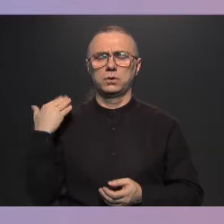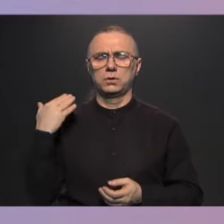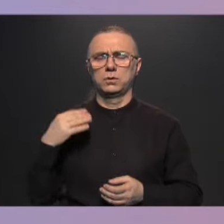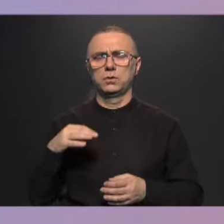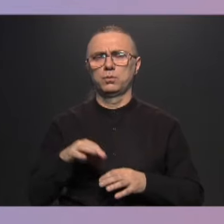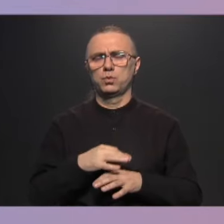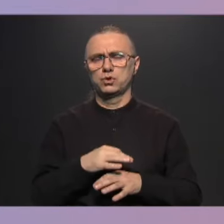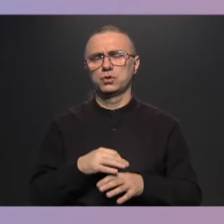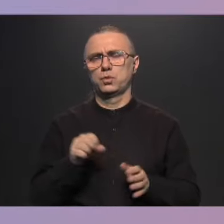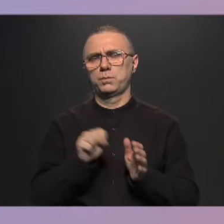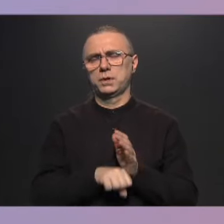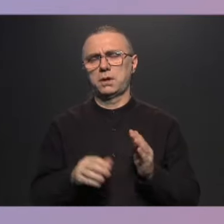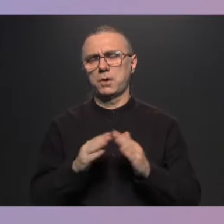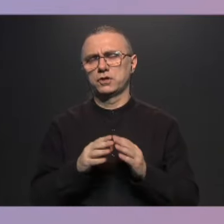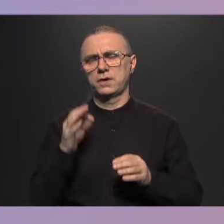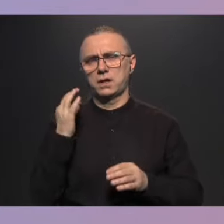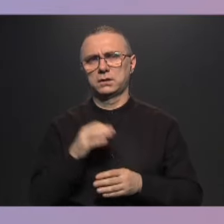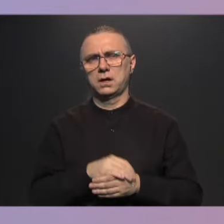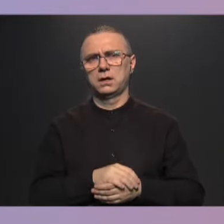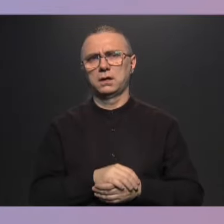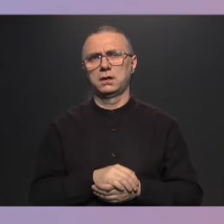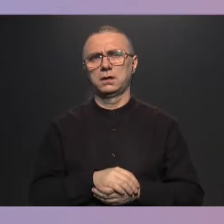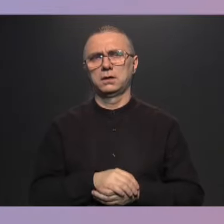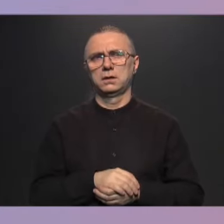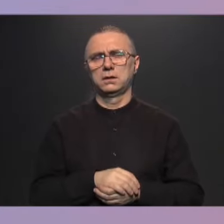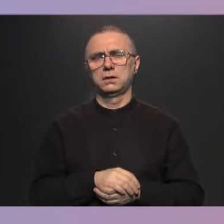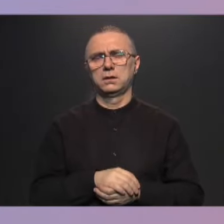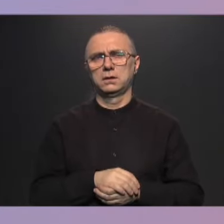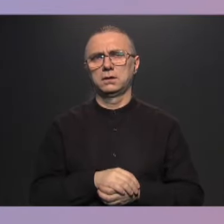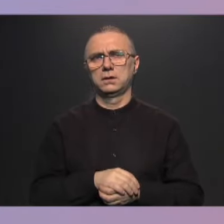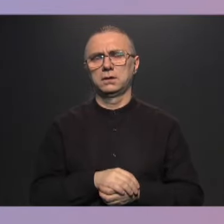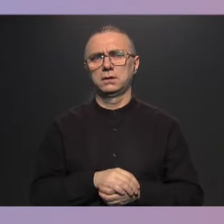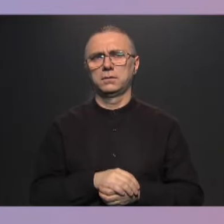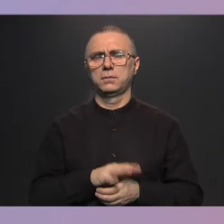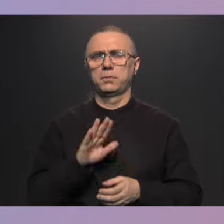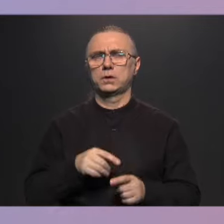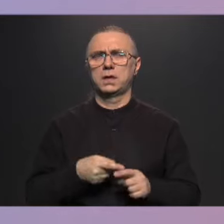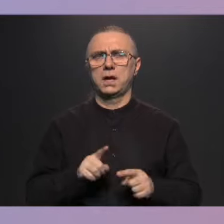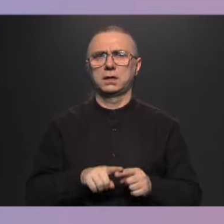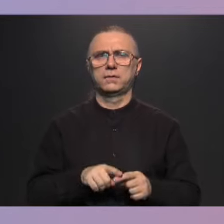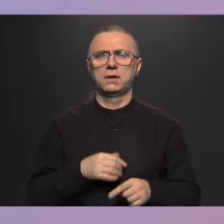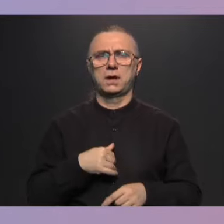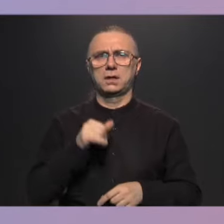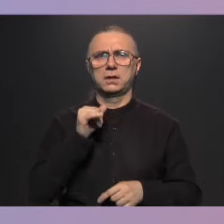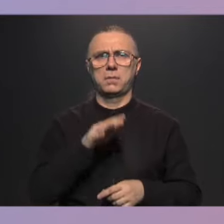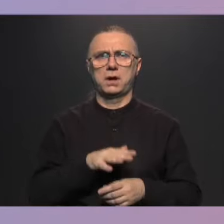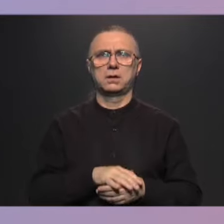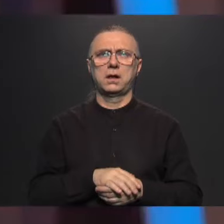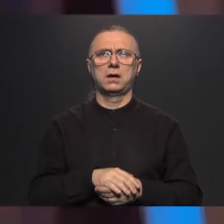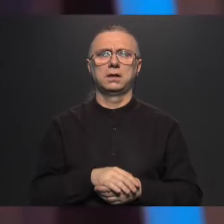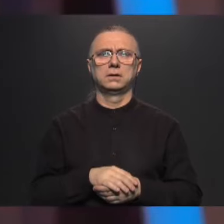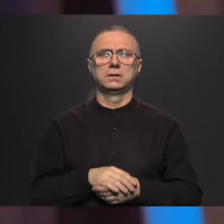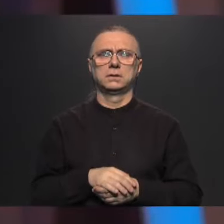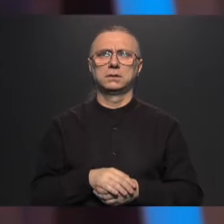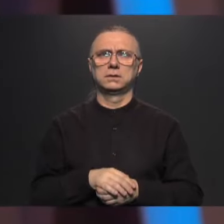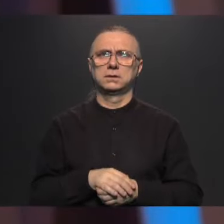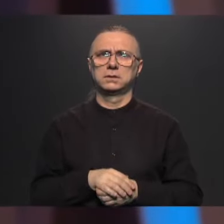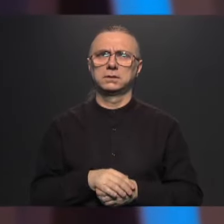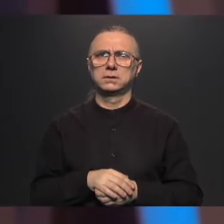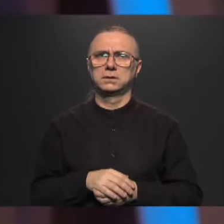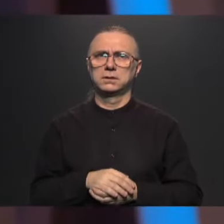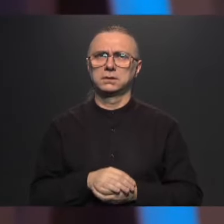что случайно, ну, не знаю. В общем, убил нашего домашнего кота. После этого я не могла с ним жить. Я не